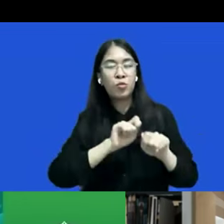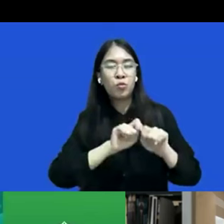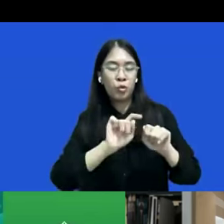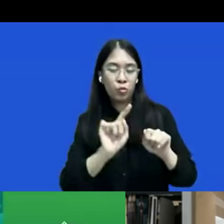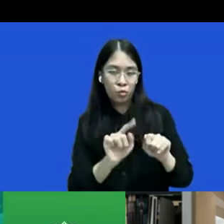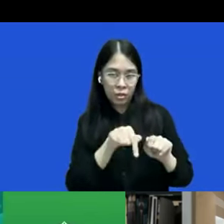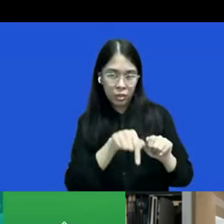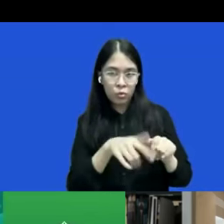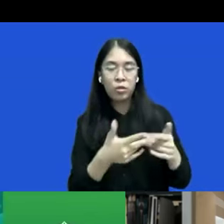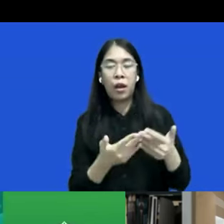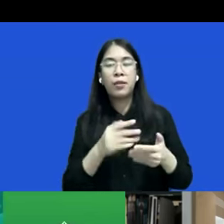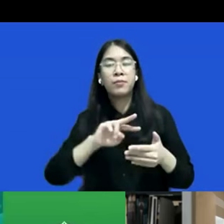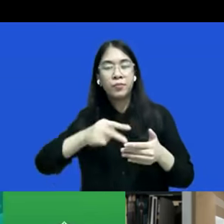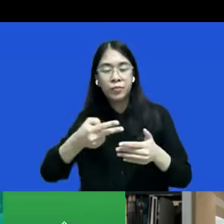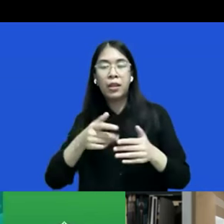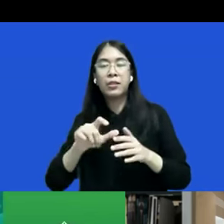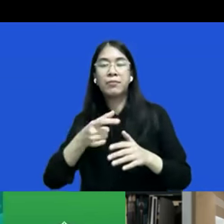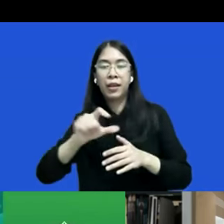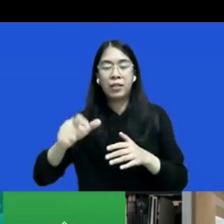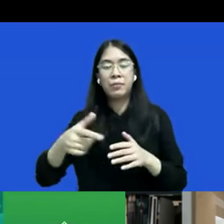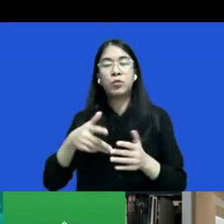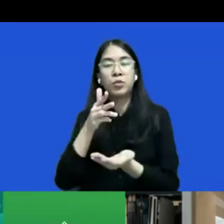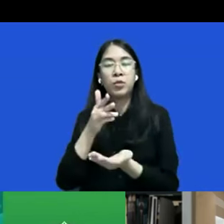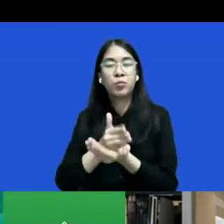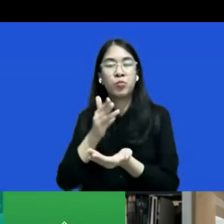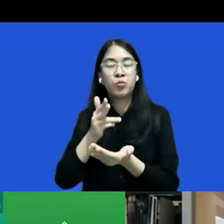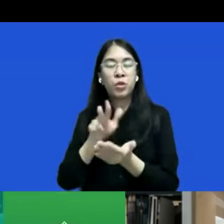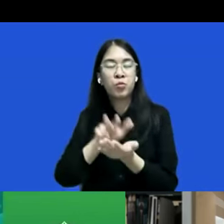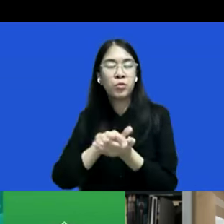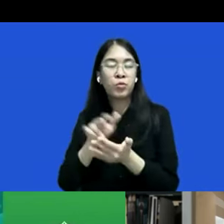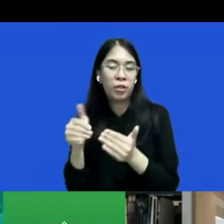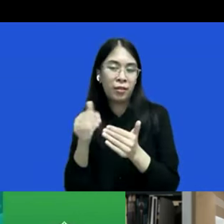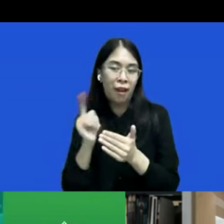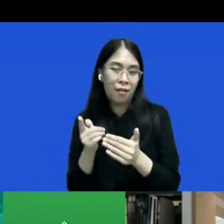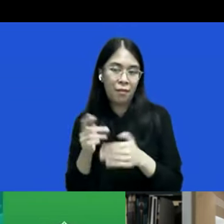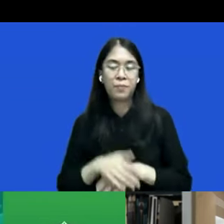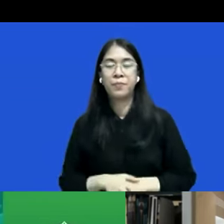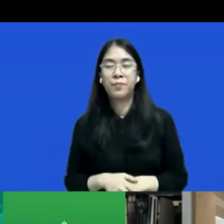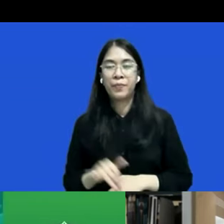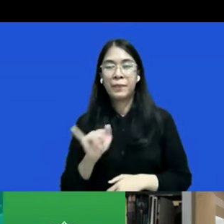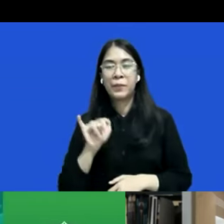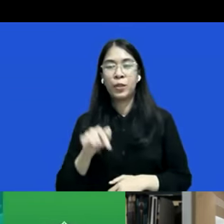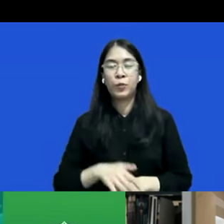benahi mekanisme untuk menguji keputusan-keputusan yang ada. Begitu Mas. Terima kasih.